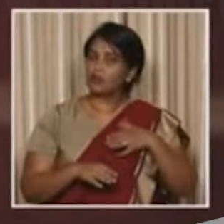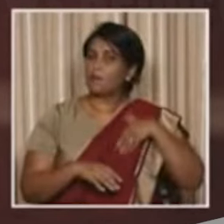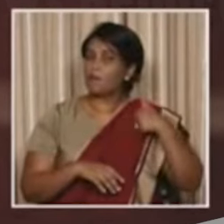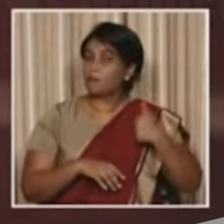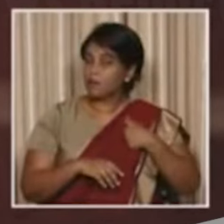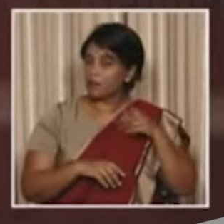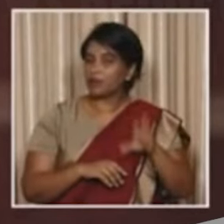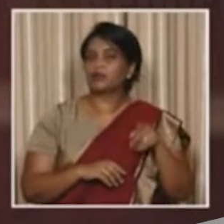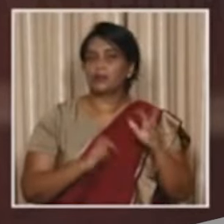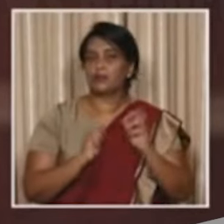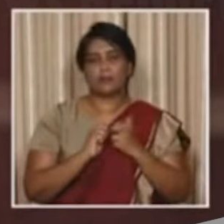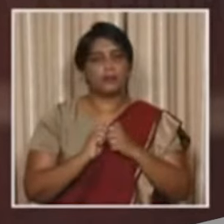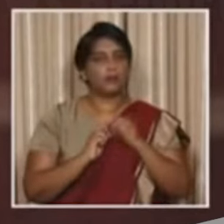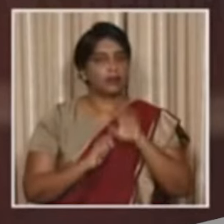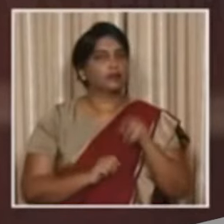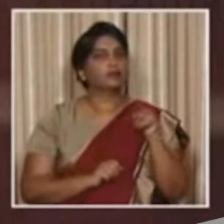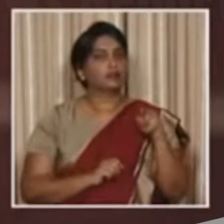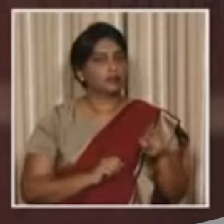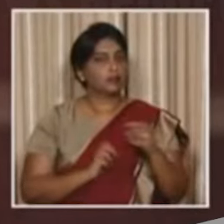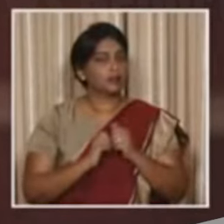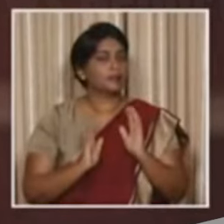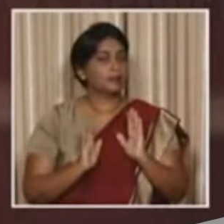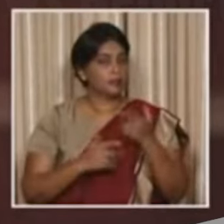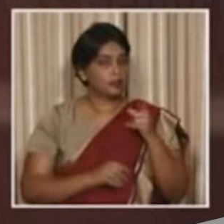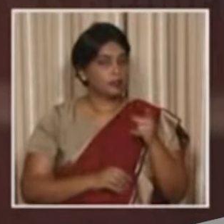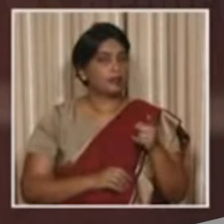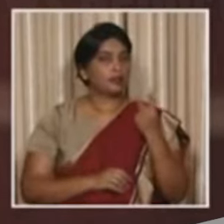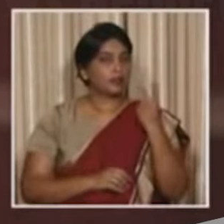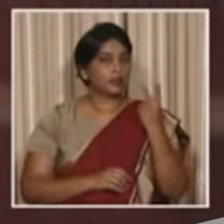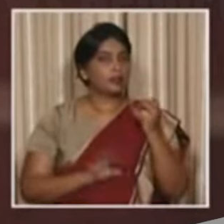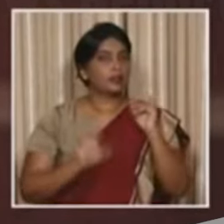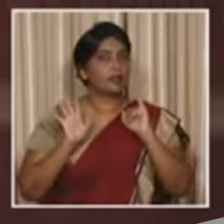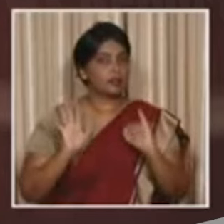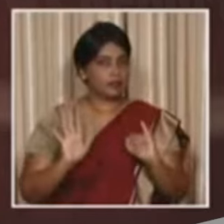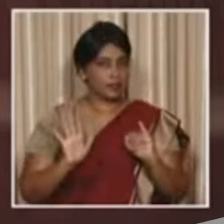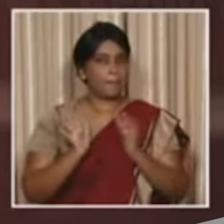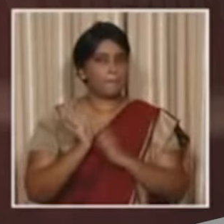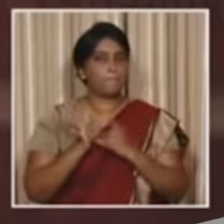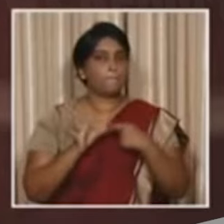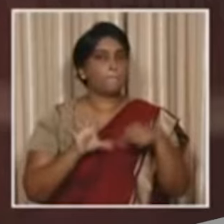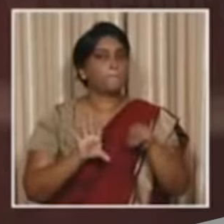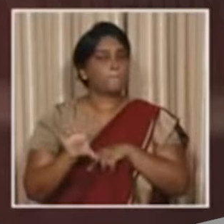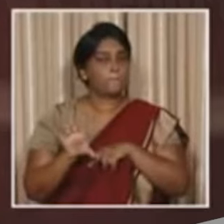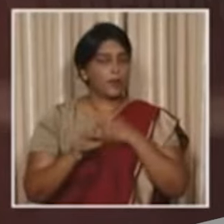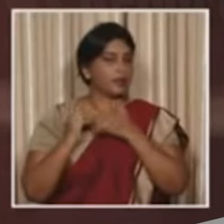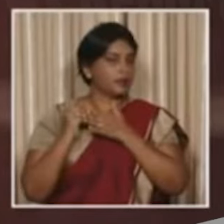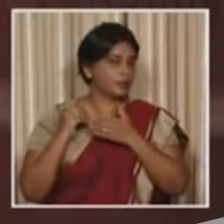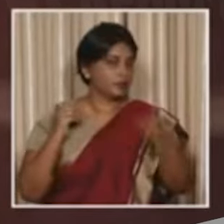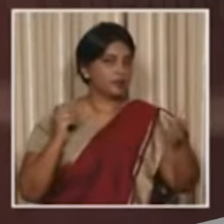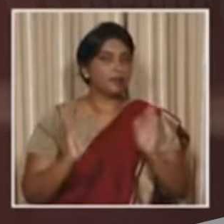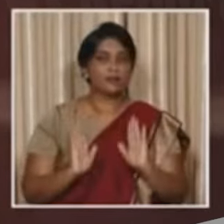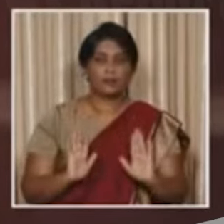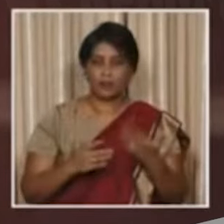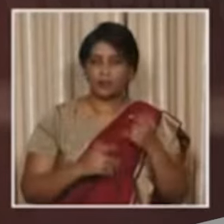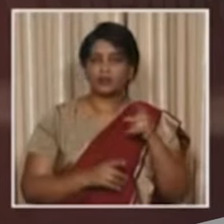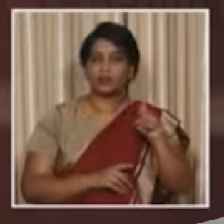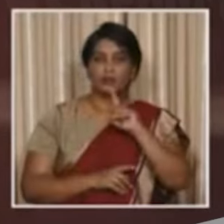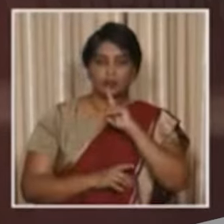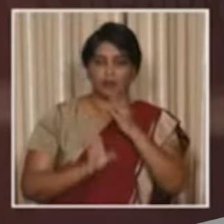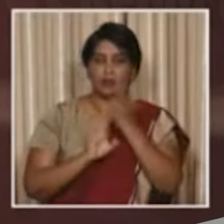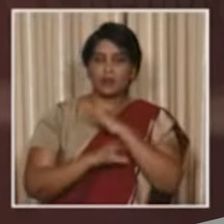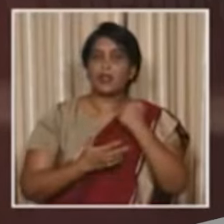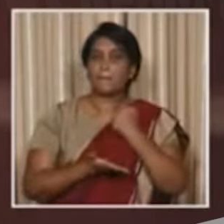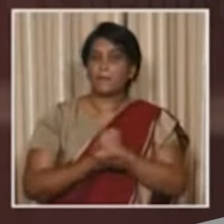වශයෙන් බලපෑවේ. ඒක ආරම්භ වුණේ 2006 මැයි මාසේ ඉඳලා තමයි ඒක ආරම්භ වුණේ. විශේෂයෙන්ම ඔය කියපු හිටව මහ